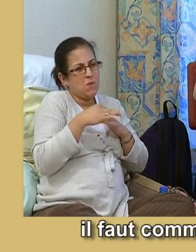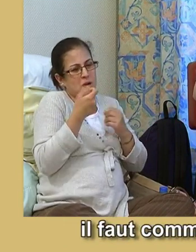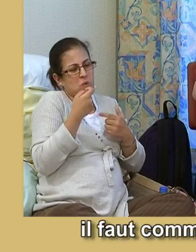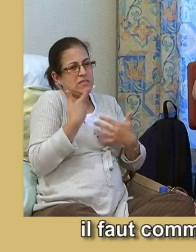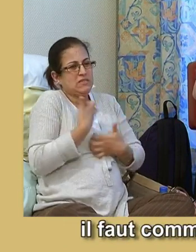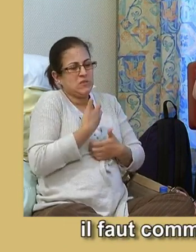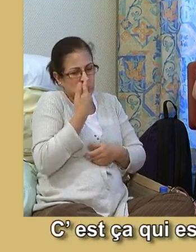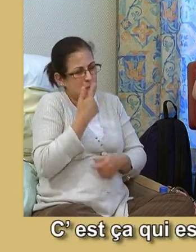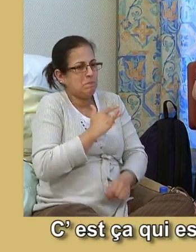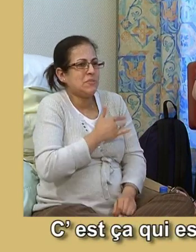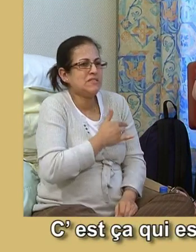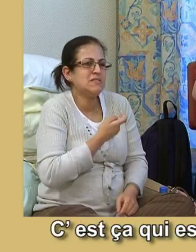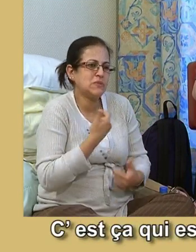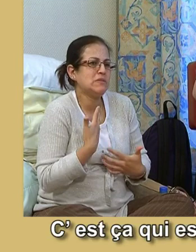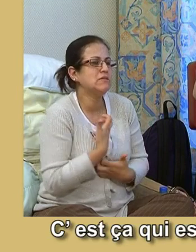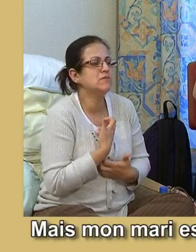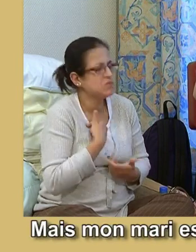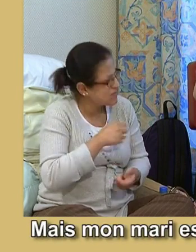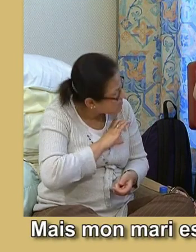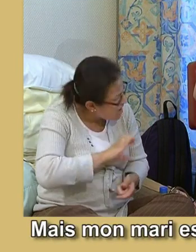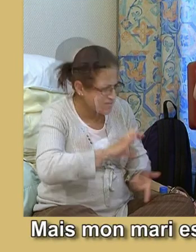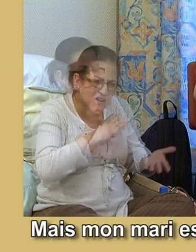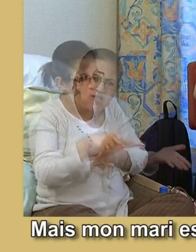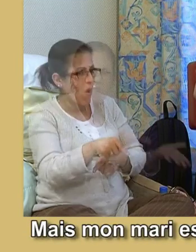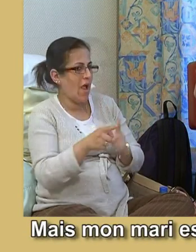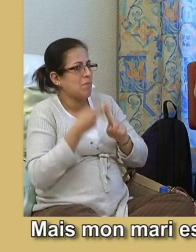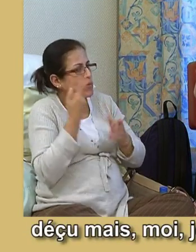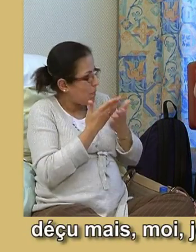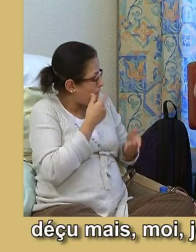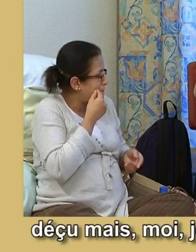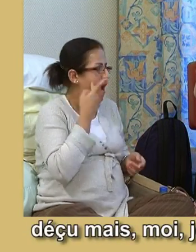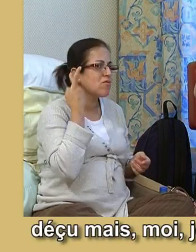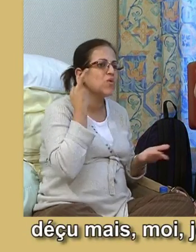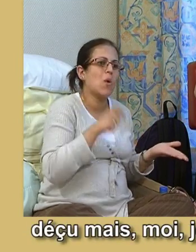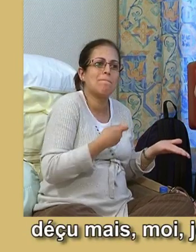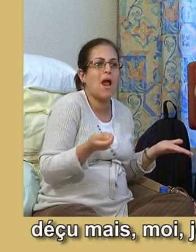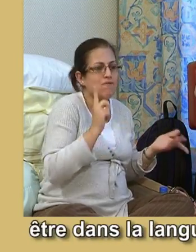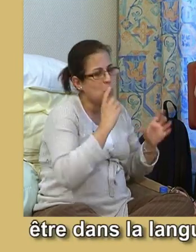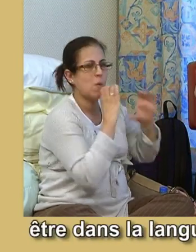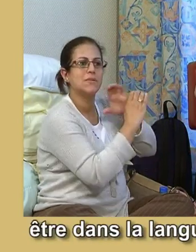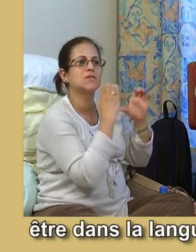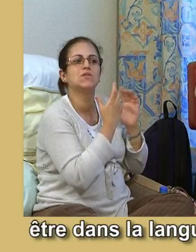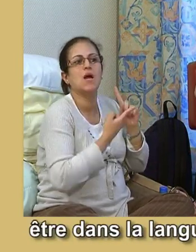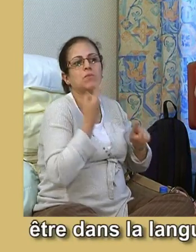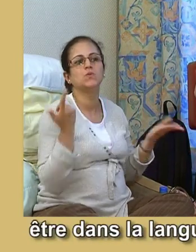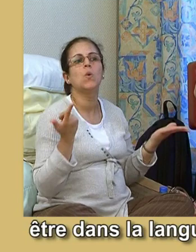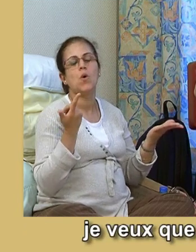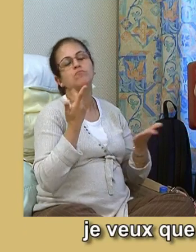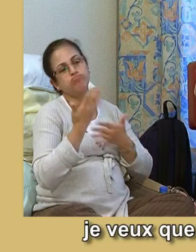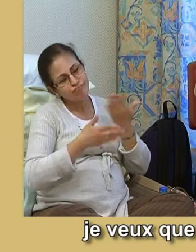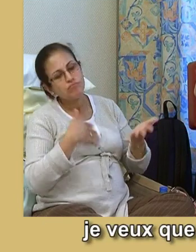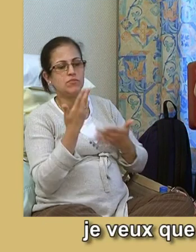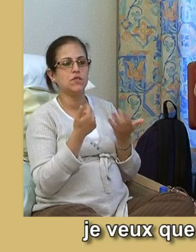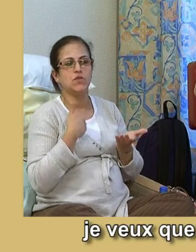important. Mais mon mari est un petit peu déçu. Mais moi, je ne veux pas être seulement dans la langue des signes, je veux que le papa puisse communiquer aussi. Et